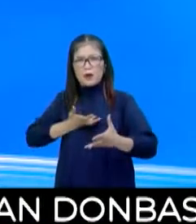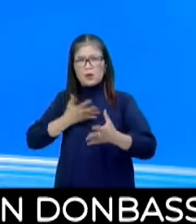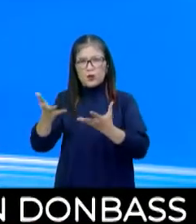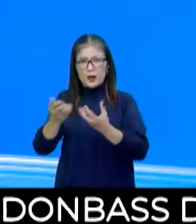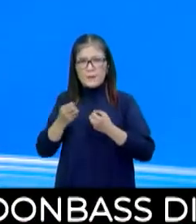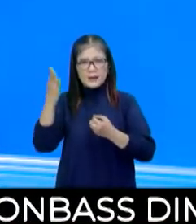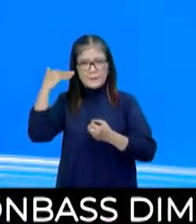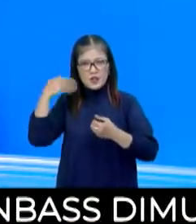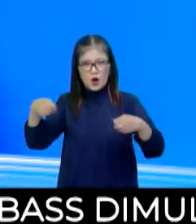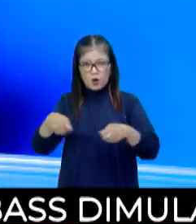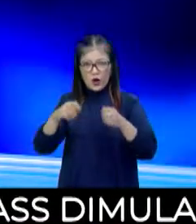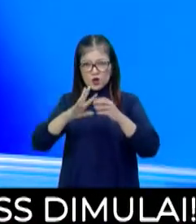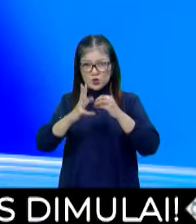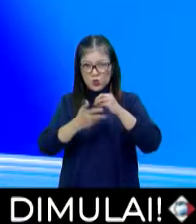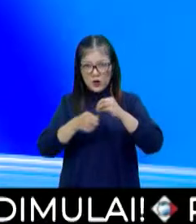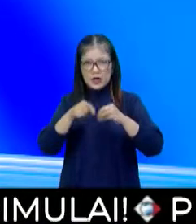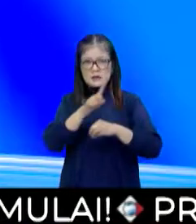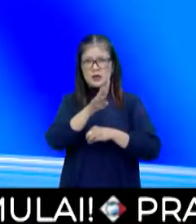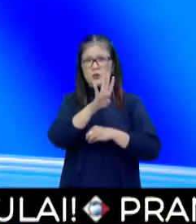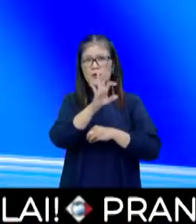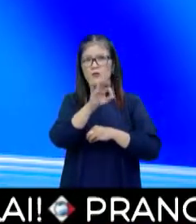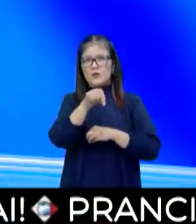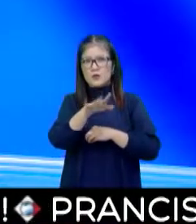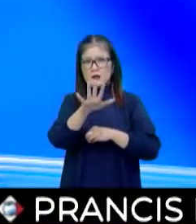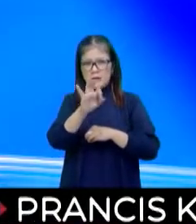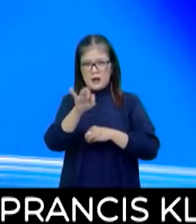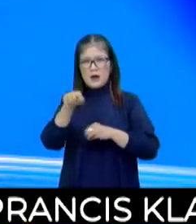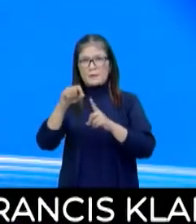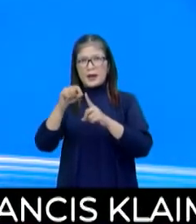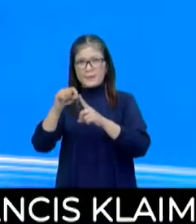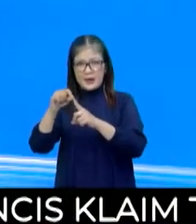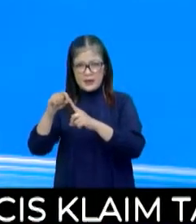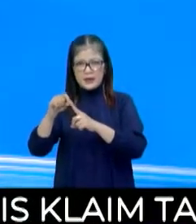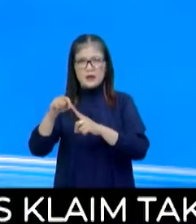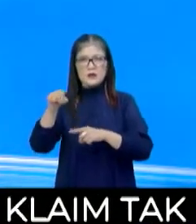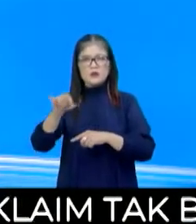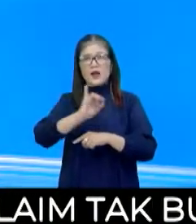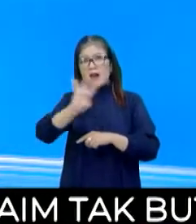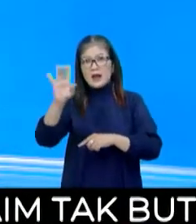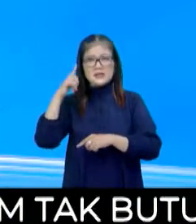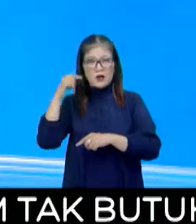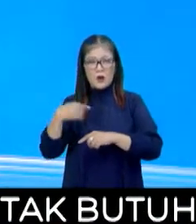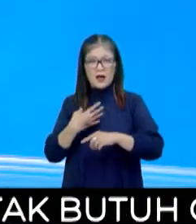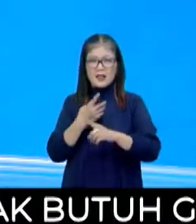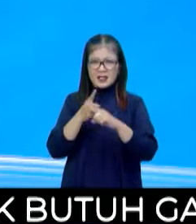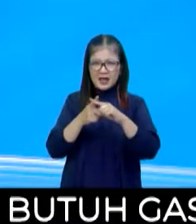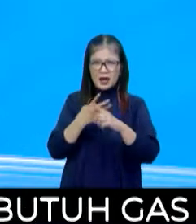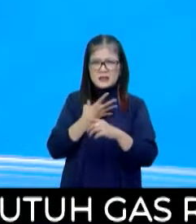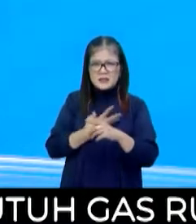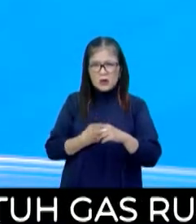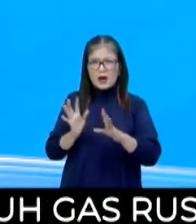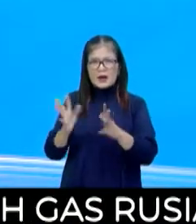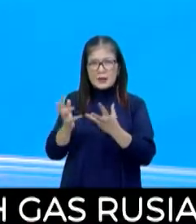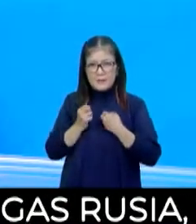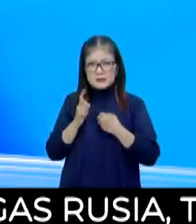Kodim 1405 Parepare. Sementara warga kota Salatiga, Jawa Tengah kecewa tidak kebagian minyak goreng curah meski telah antre